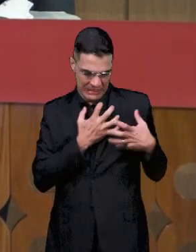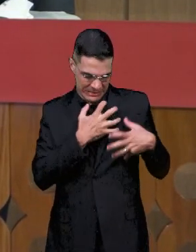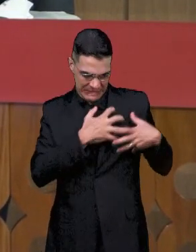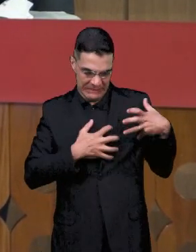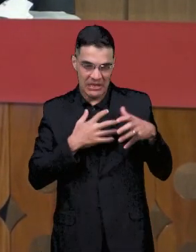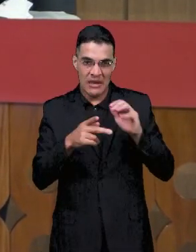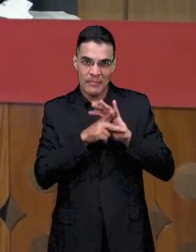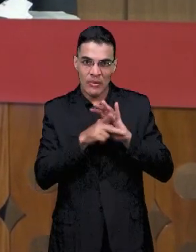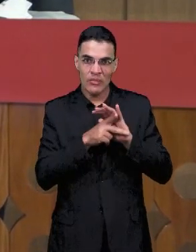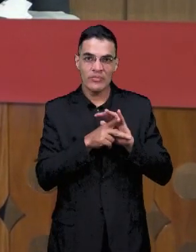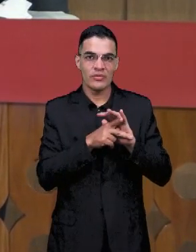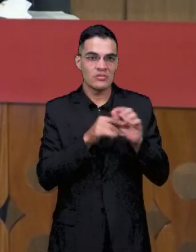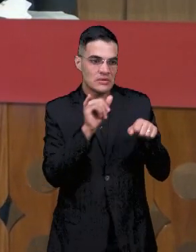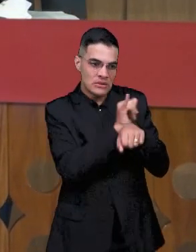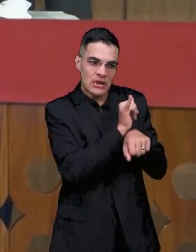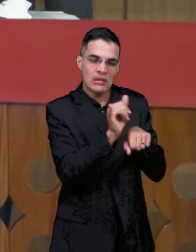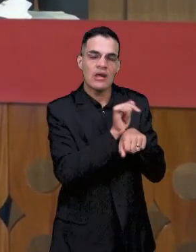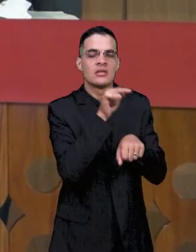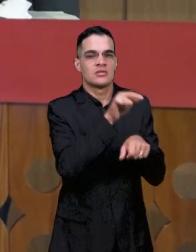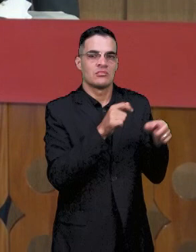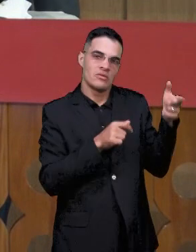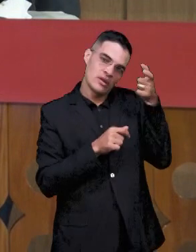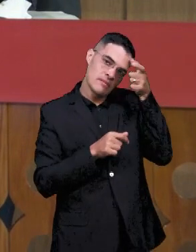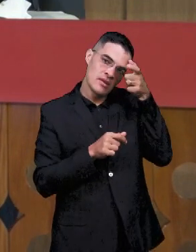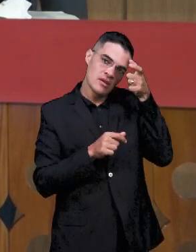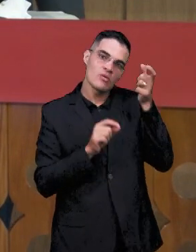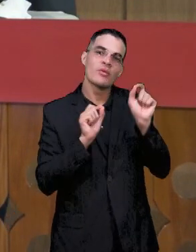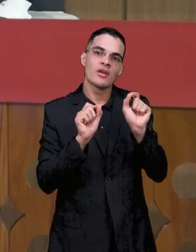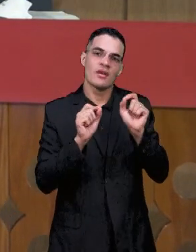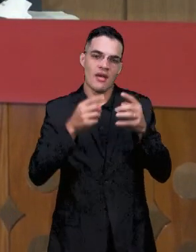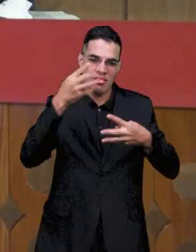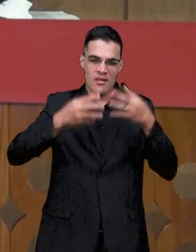и обида – это орудие врага, который